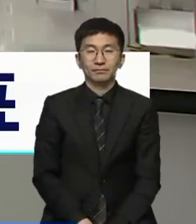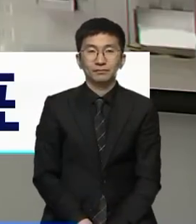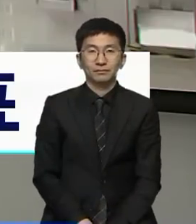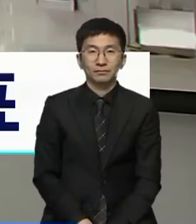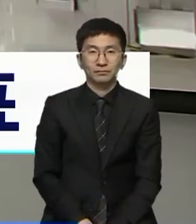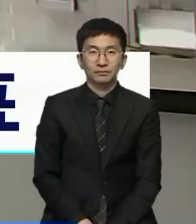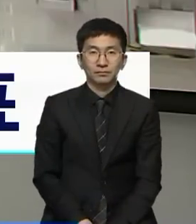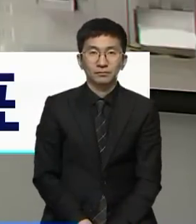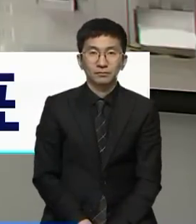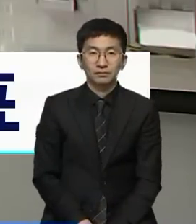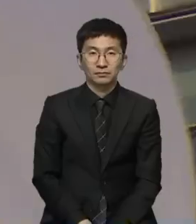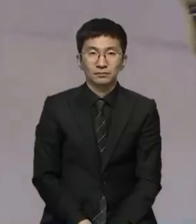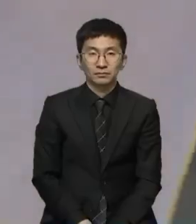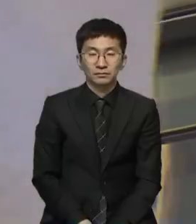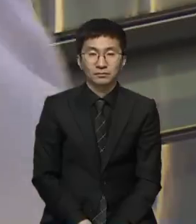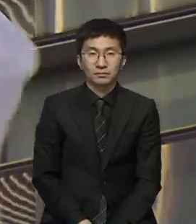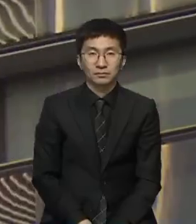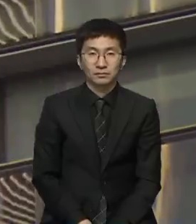보도합니다.